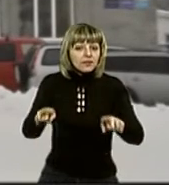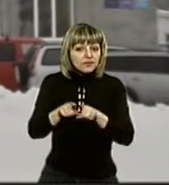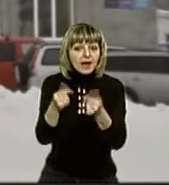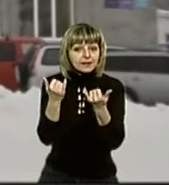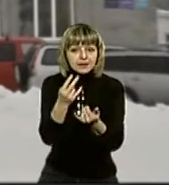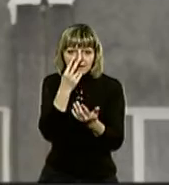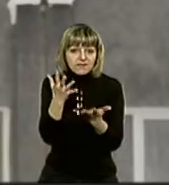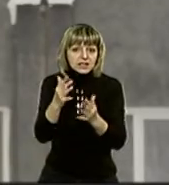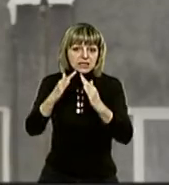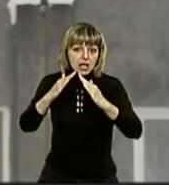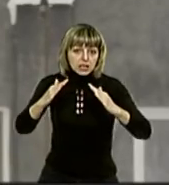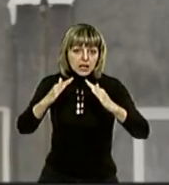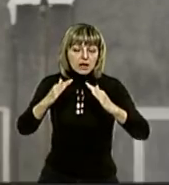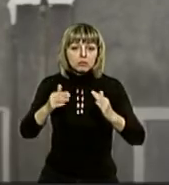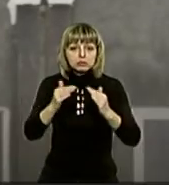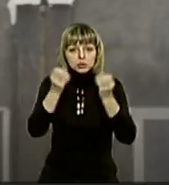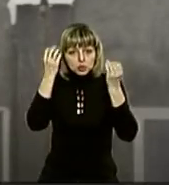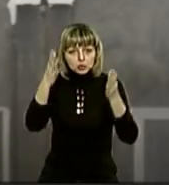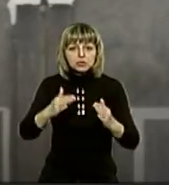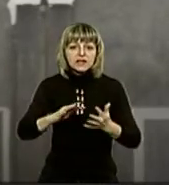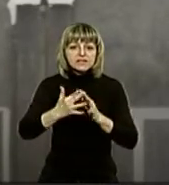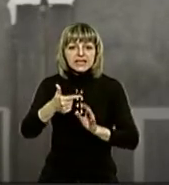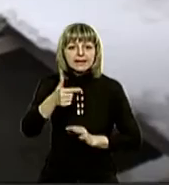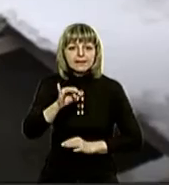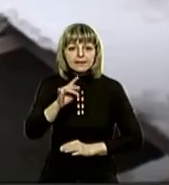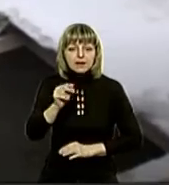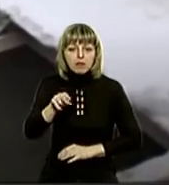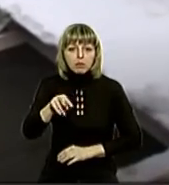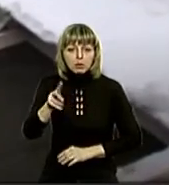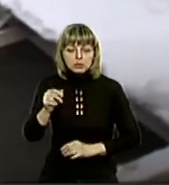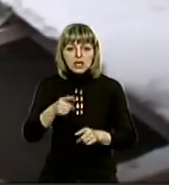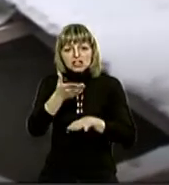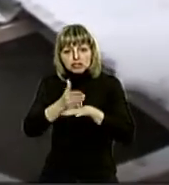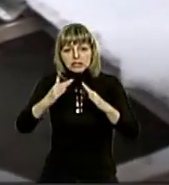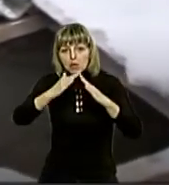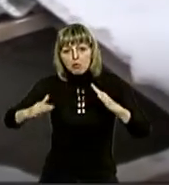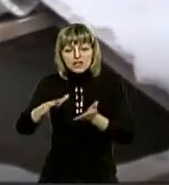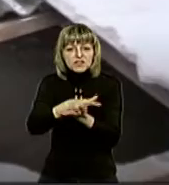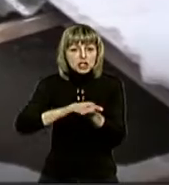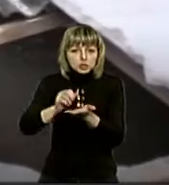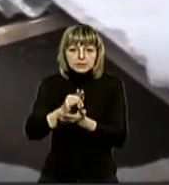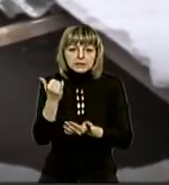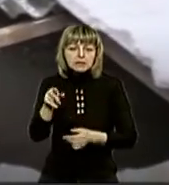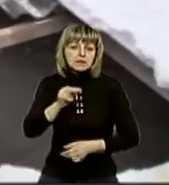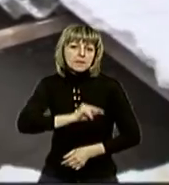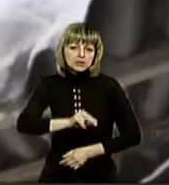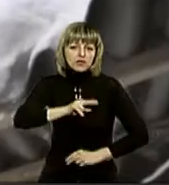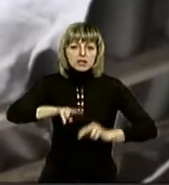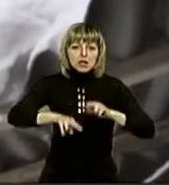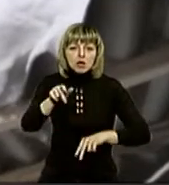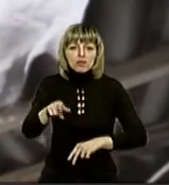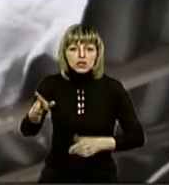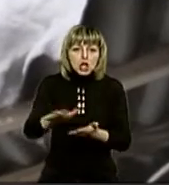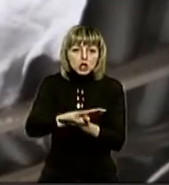нині виглядає дах будинку культури у селі Гірка Полонка Луцького району. Частина покрівлі зруйнована. Нині там працювали будівельники.